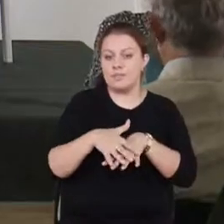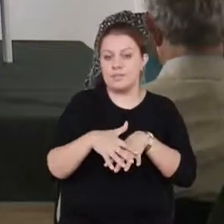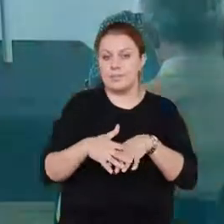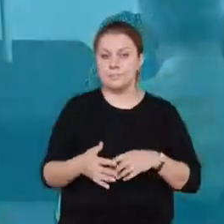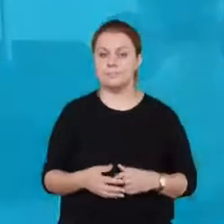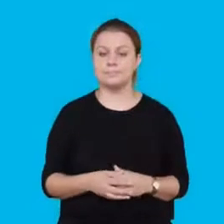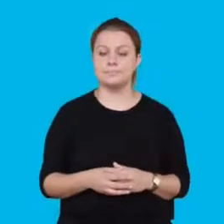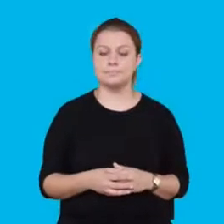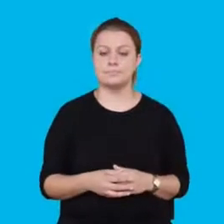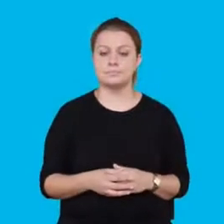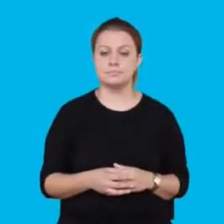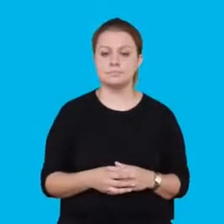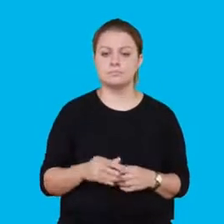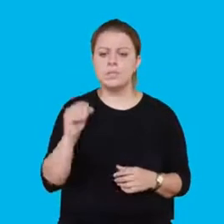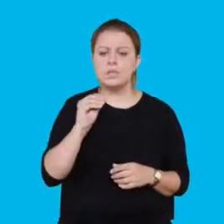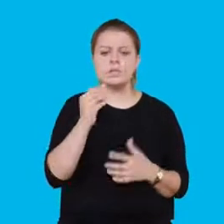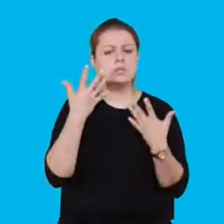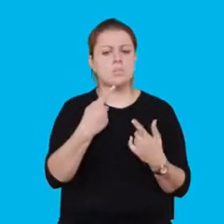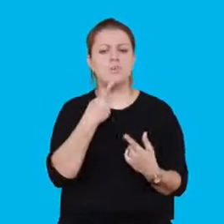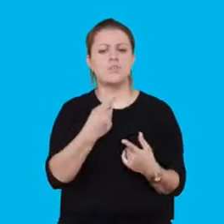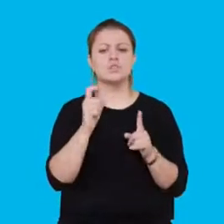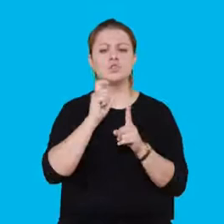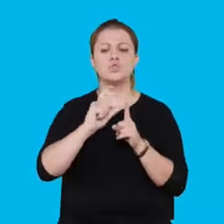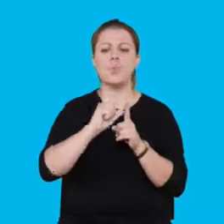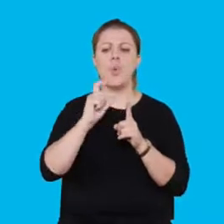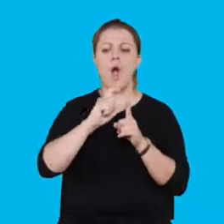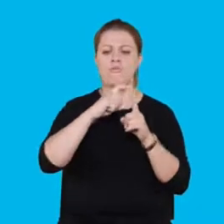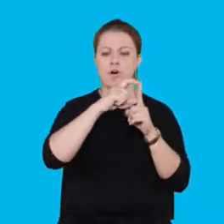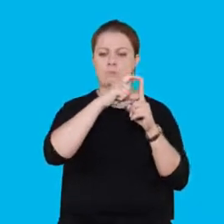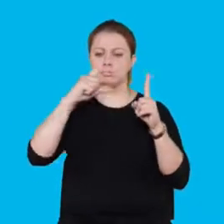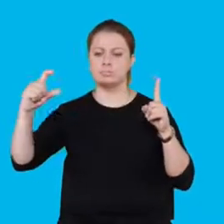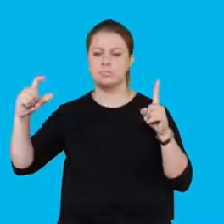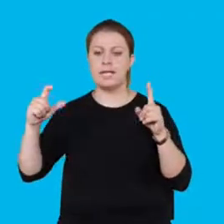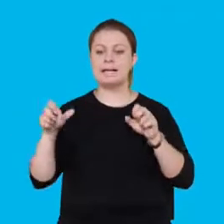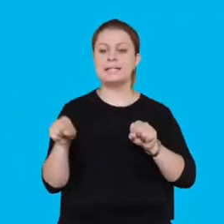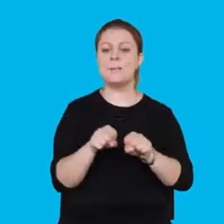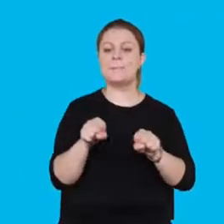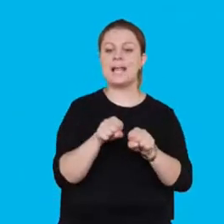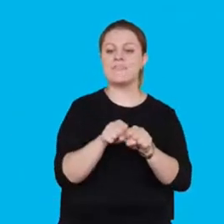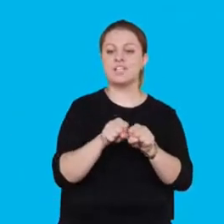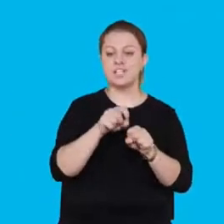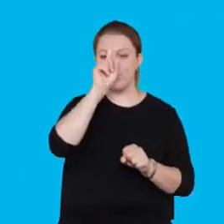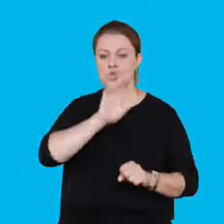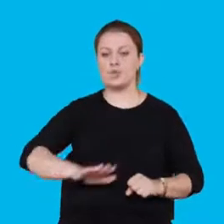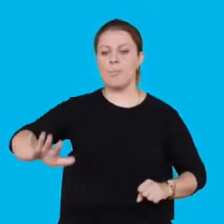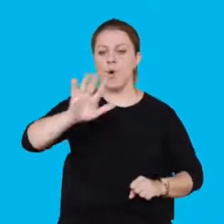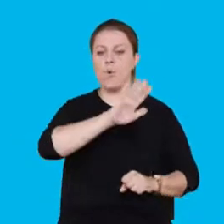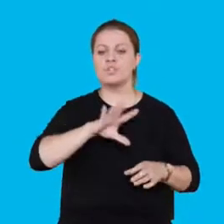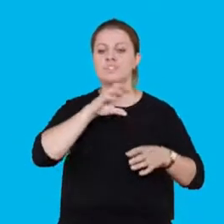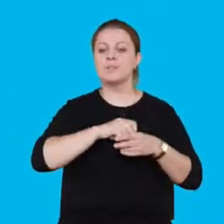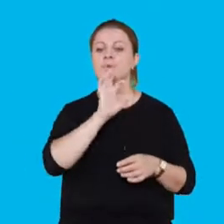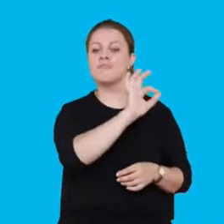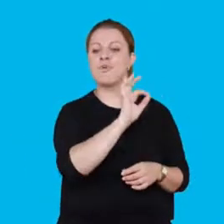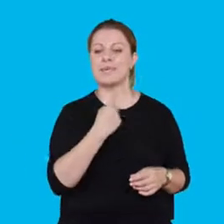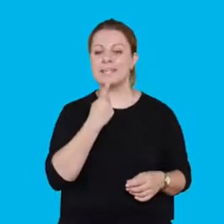że słowo sprawiedliwość społeczna, ono jest związane właśnie z językiem